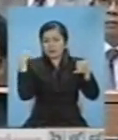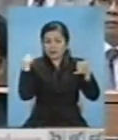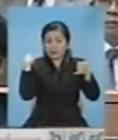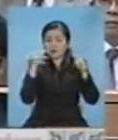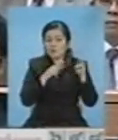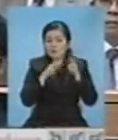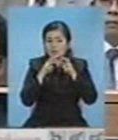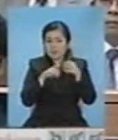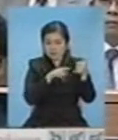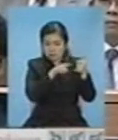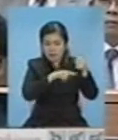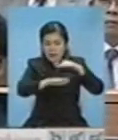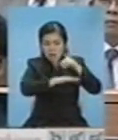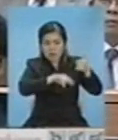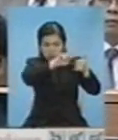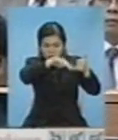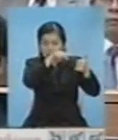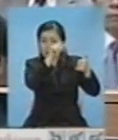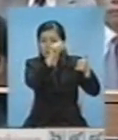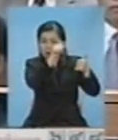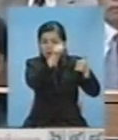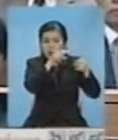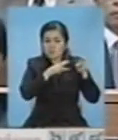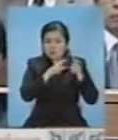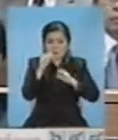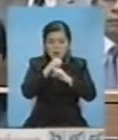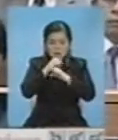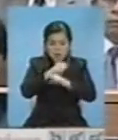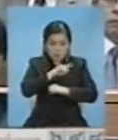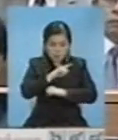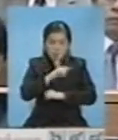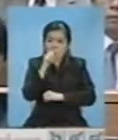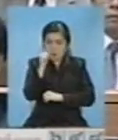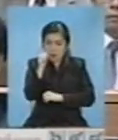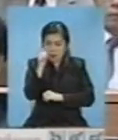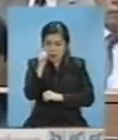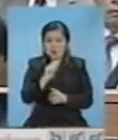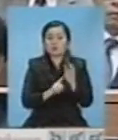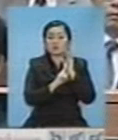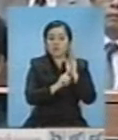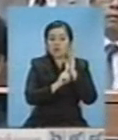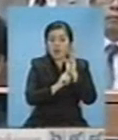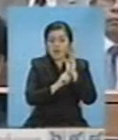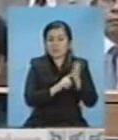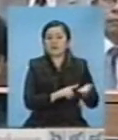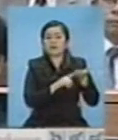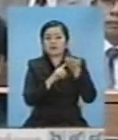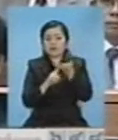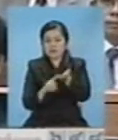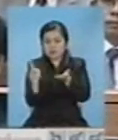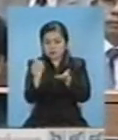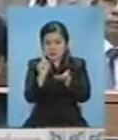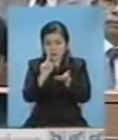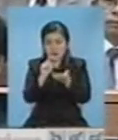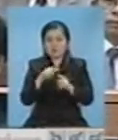จะยื่นให้มีการตรวจสอบทางจริยธรรมได้เช่นมีการยื่นในเรื่องของโ